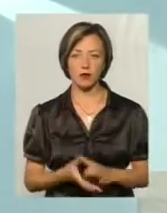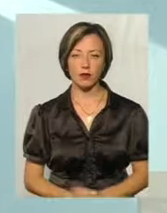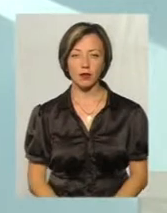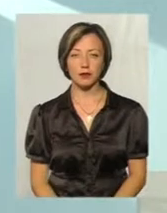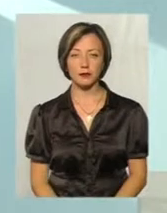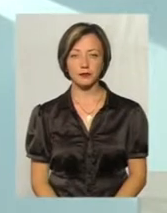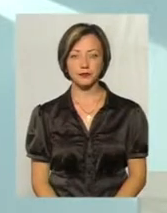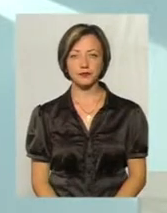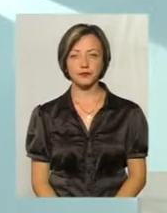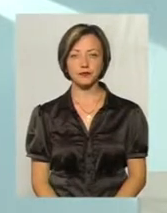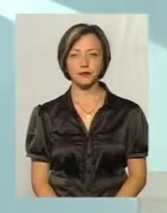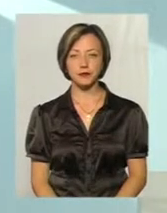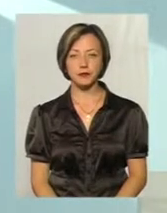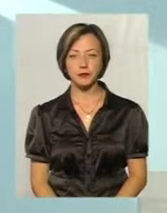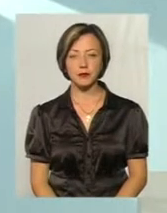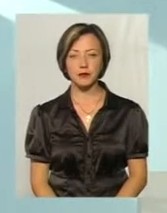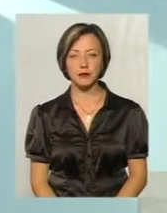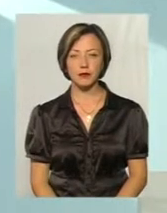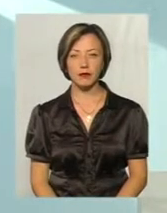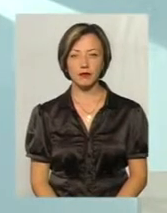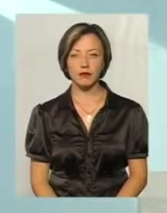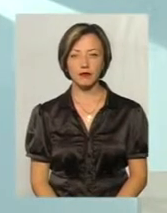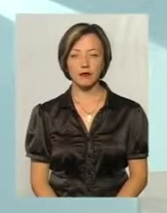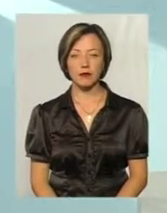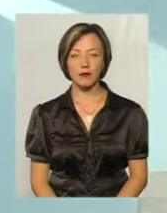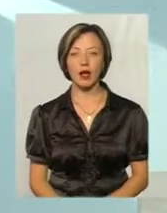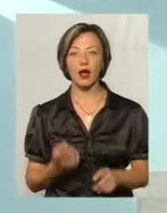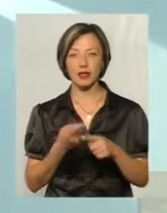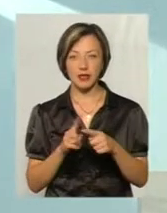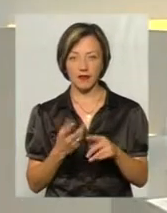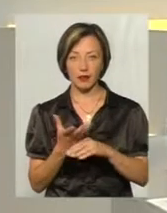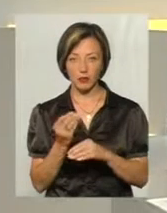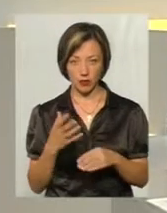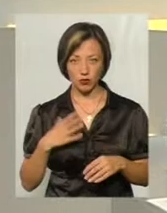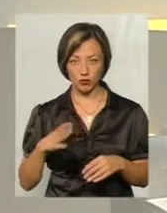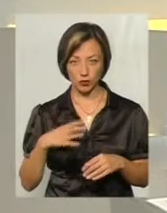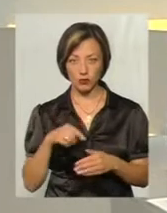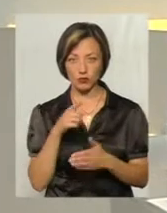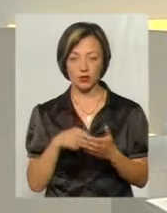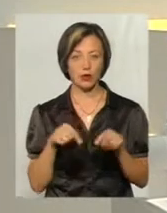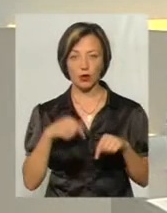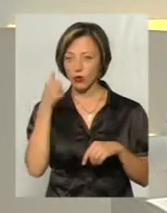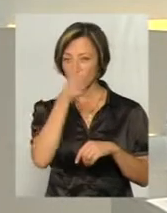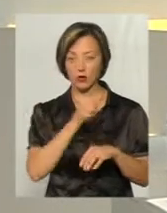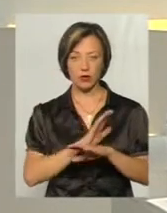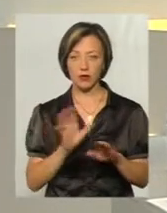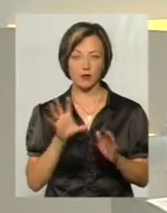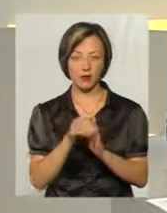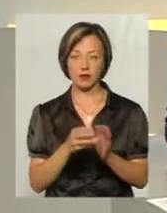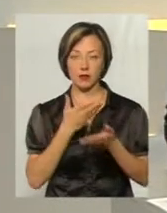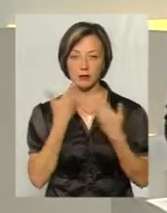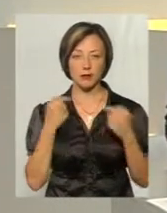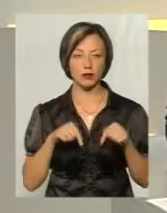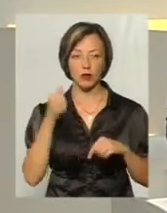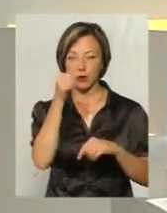фінансування. А це фінансування очікується? Цього року ні. Тобто воно не вкладено? Ні.